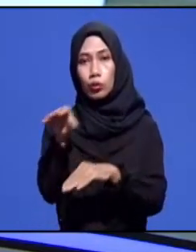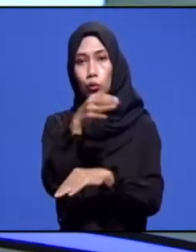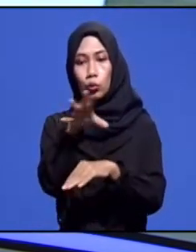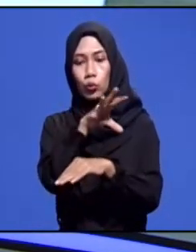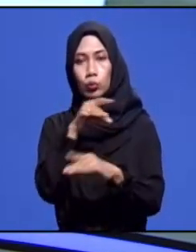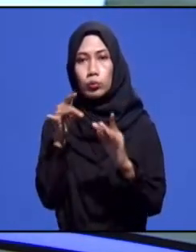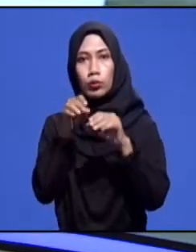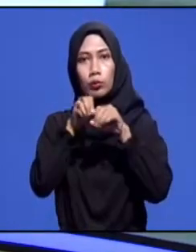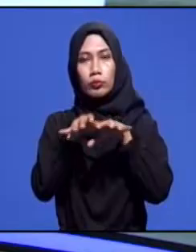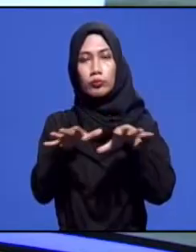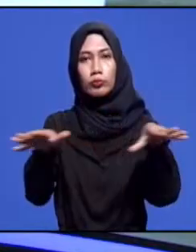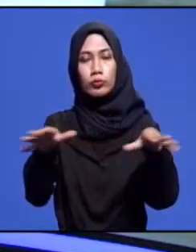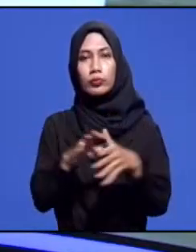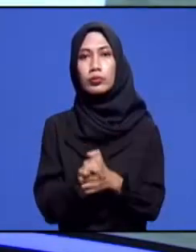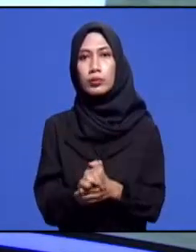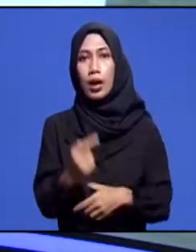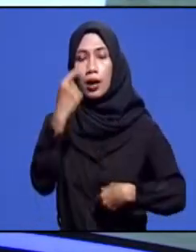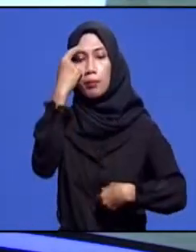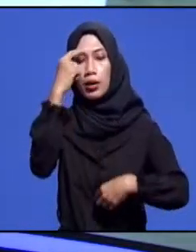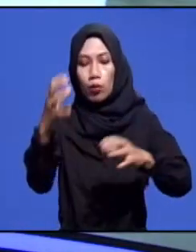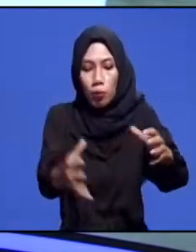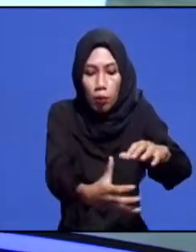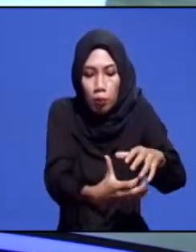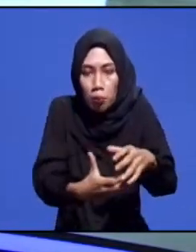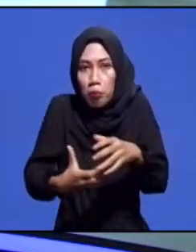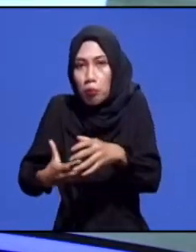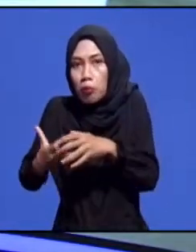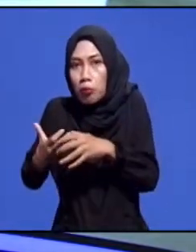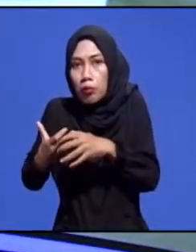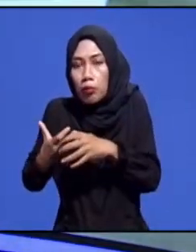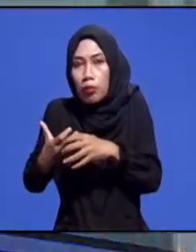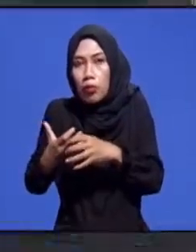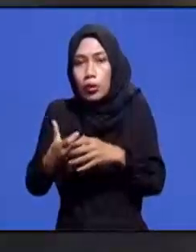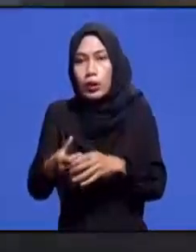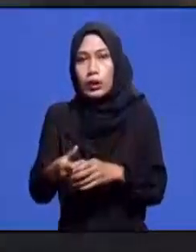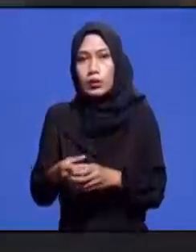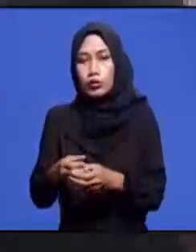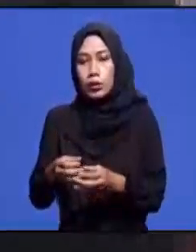sosial. Selain membawa tanaman hias, pelaku juga membawa sepasang sendal jepit.